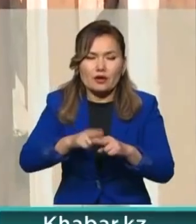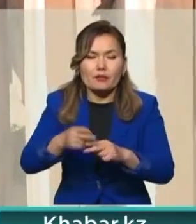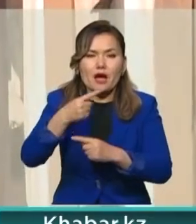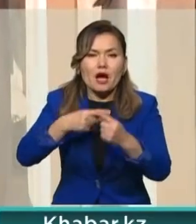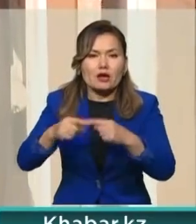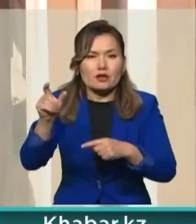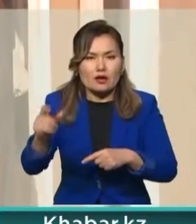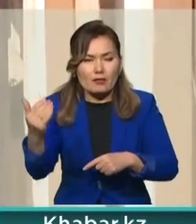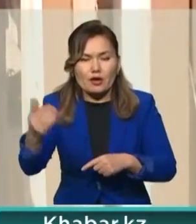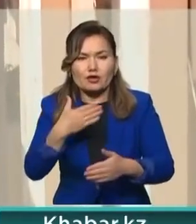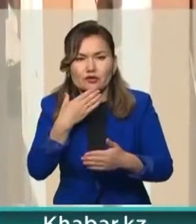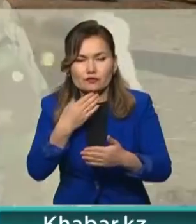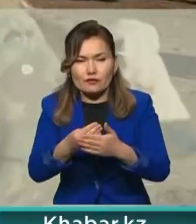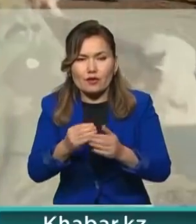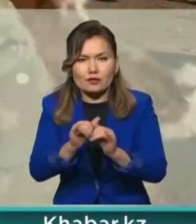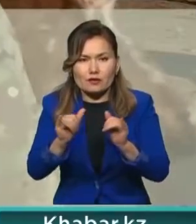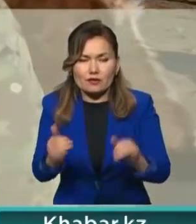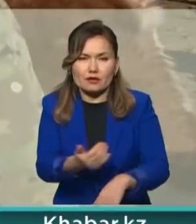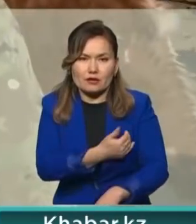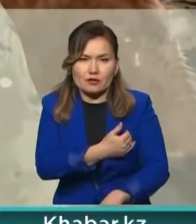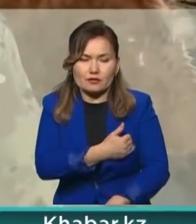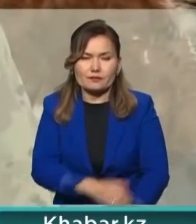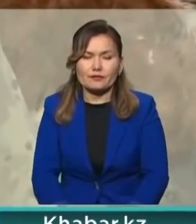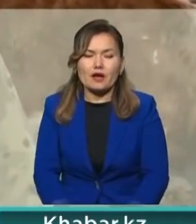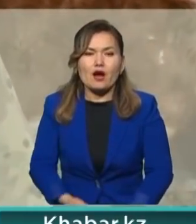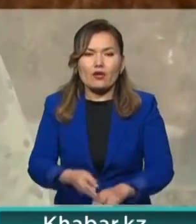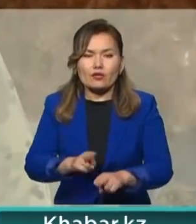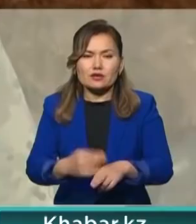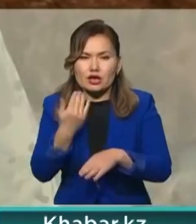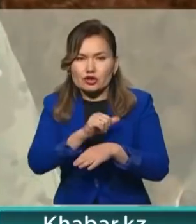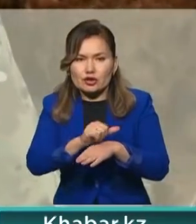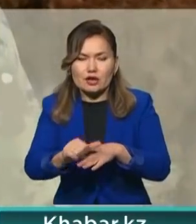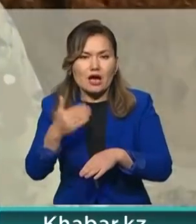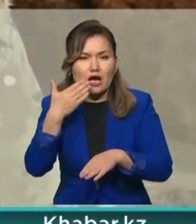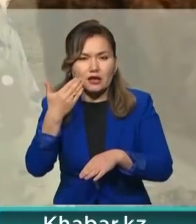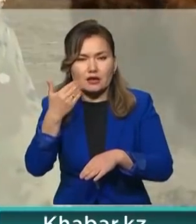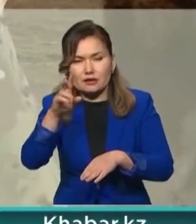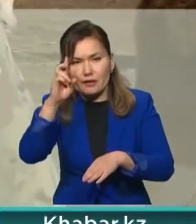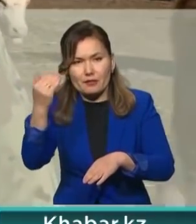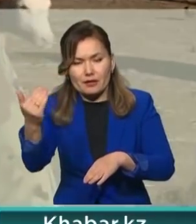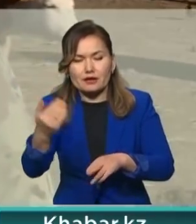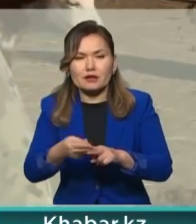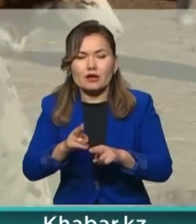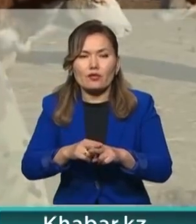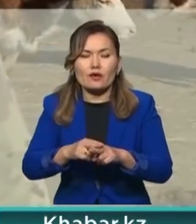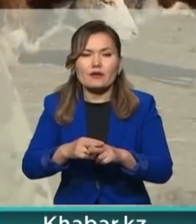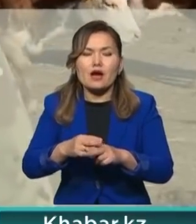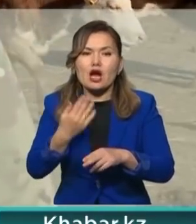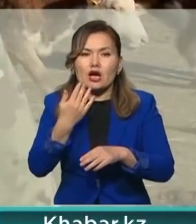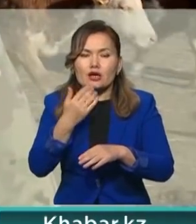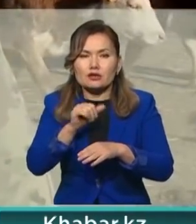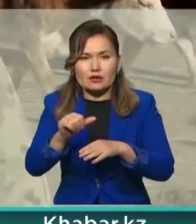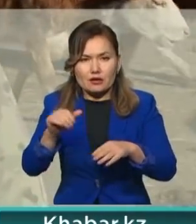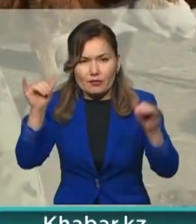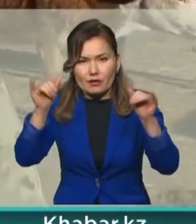шаруашылығын кеңейтпек. 50 бас сиыр әкелдім, алды төлдеп отырмын, алдың. Енді бұл жылдына 10 тоннаға шейін